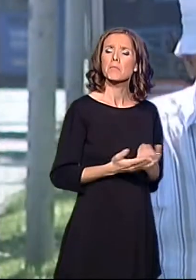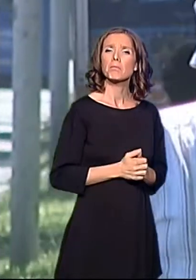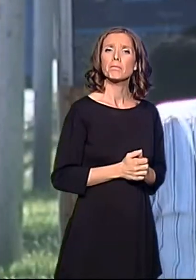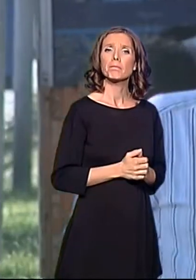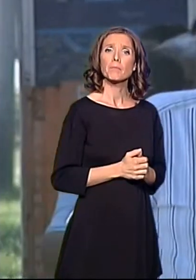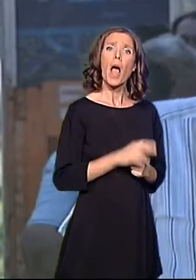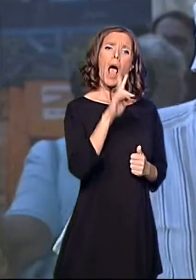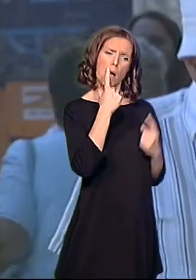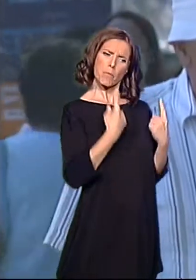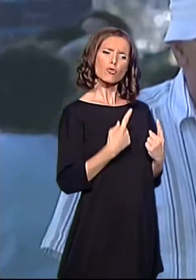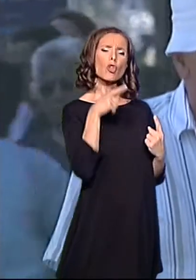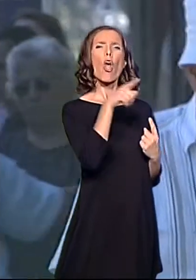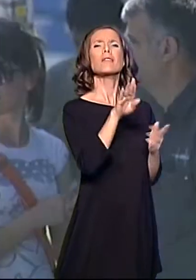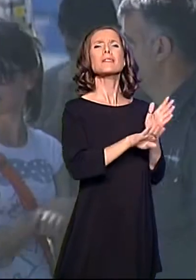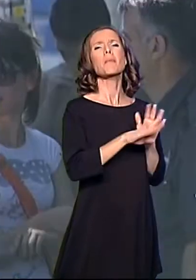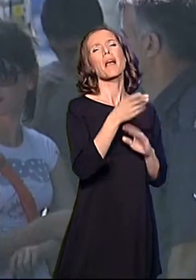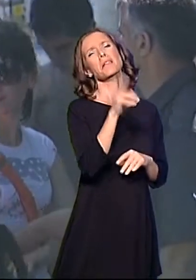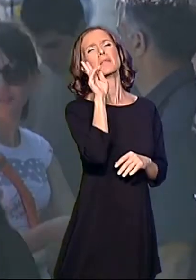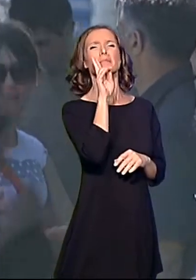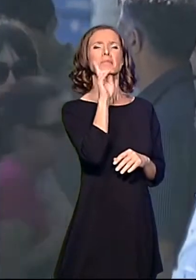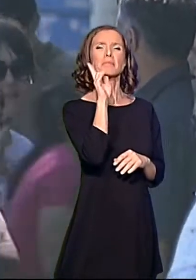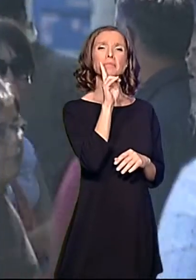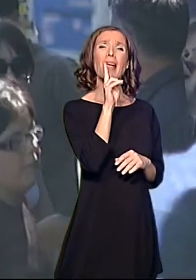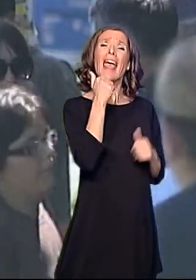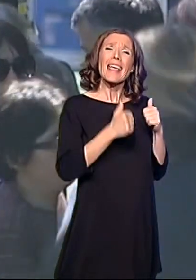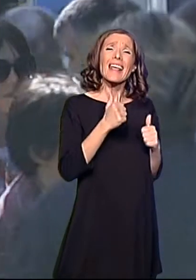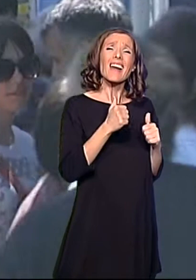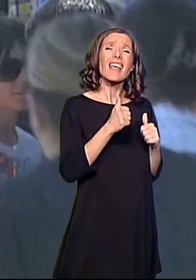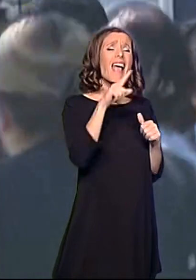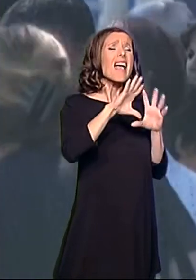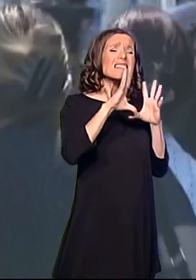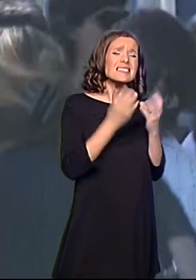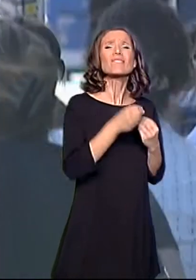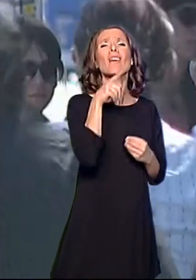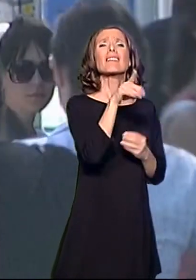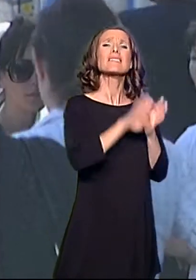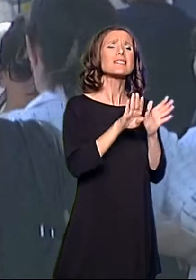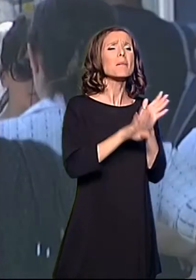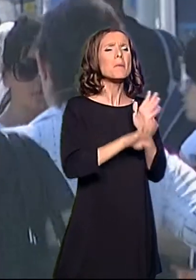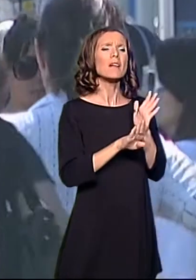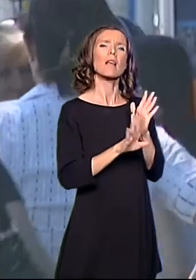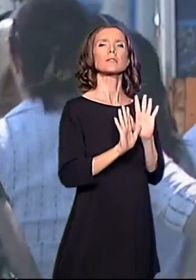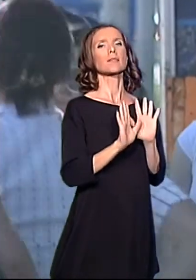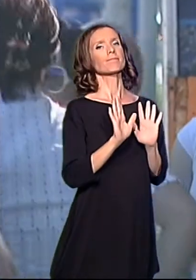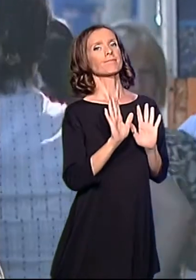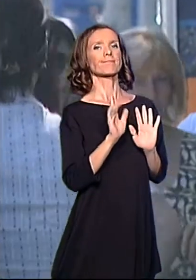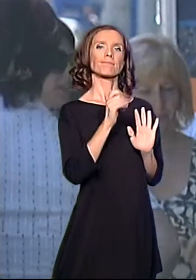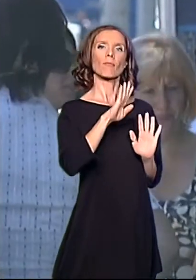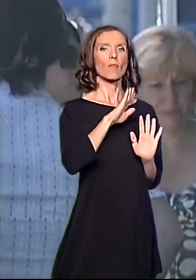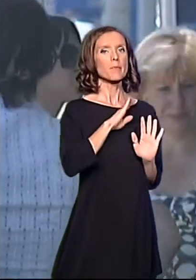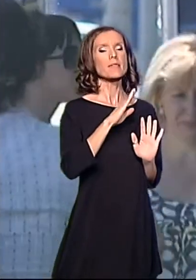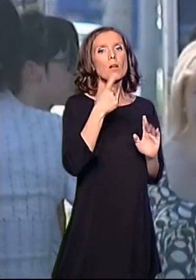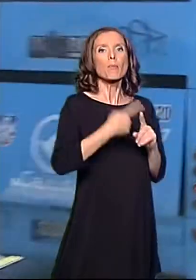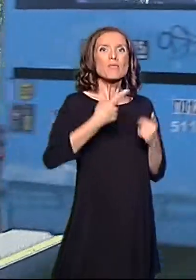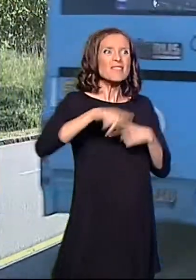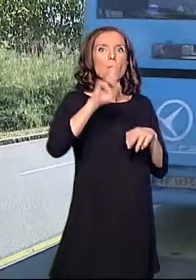Ima li nevine diskriminacije? Ili nijedna nije bezazlena i svi joj možemo biti izloženi?